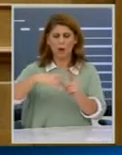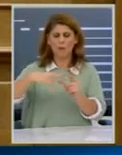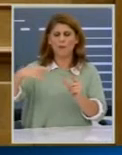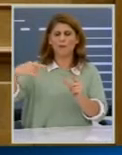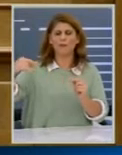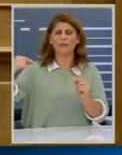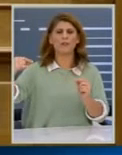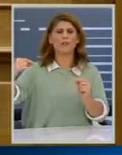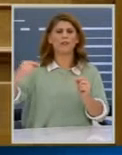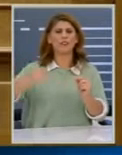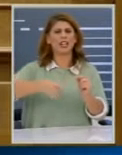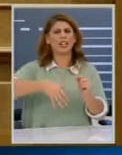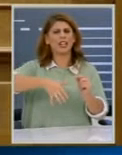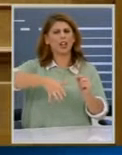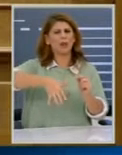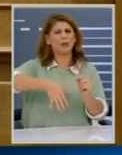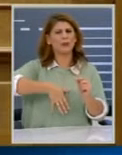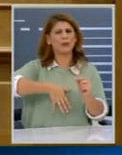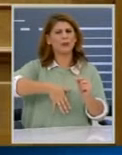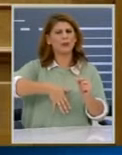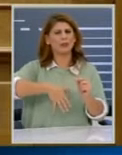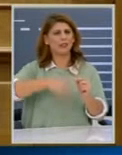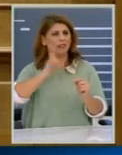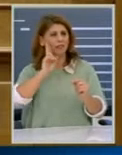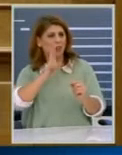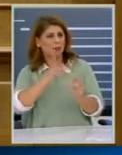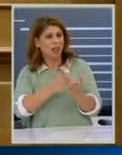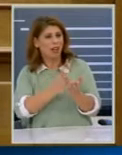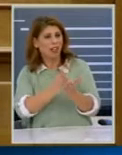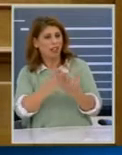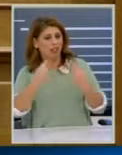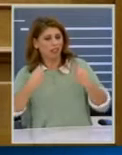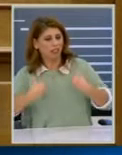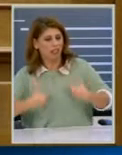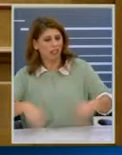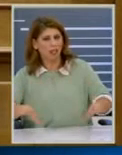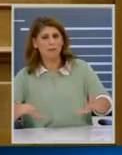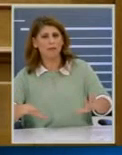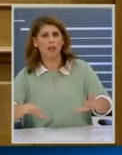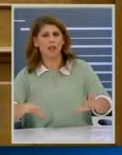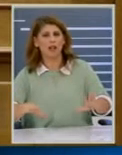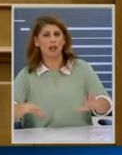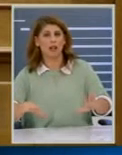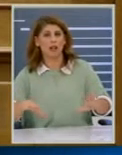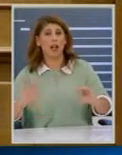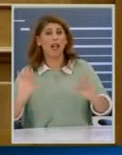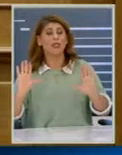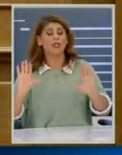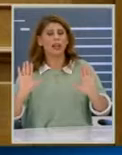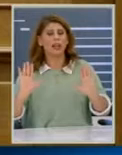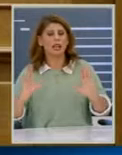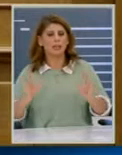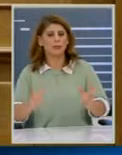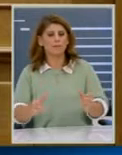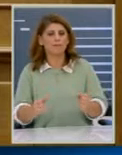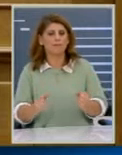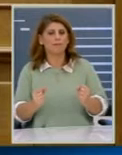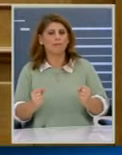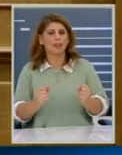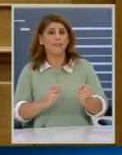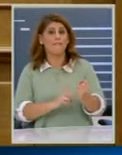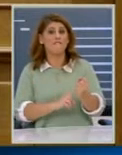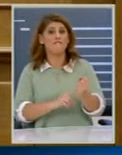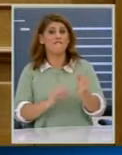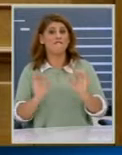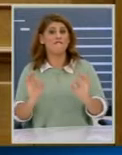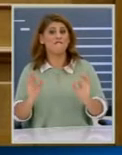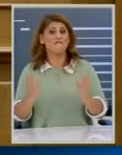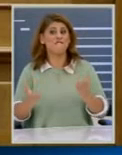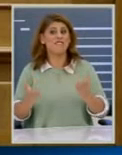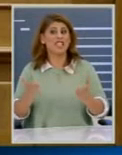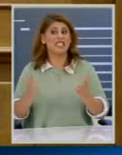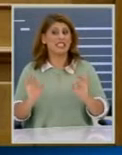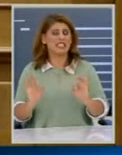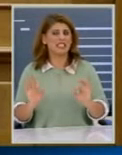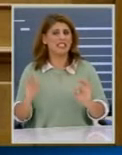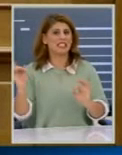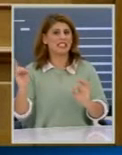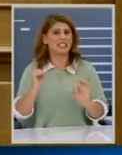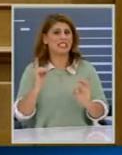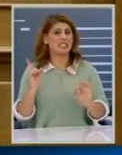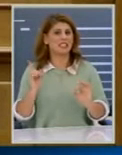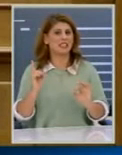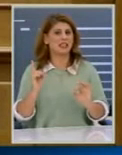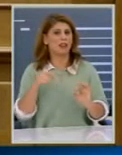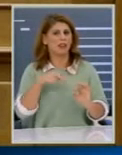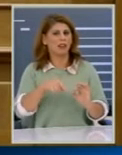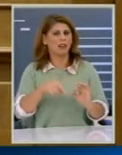αποκάλυψαν την ηθική γύμνια, την αδίστακτη φύση, αλλά και τον τρομακτικό κινησμό αυτής της